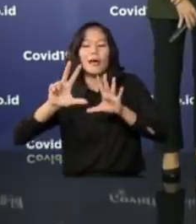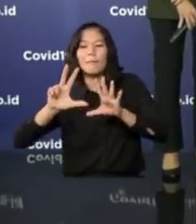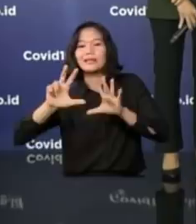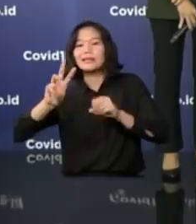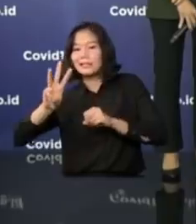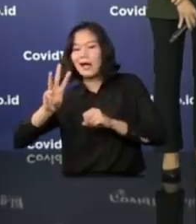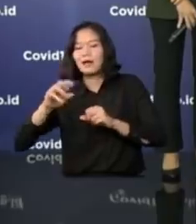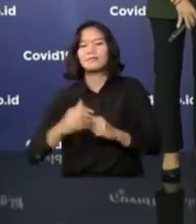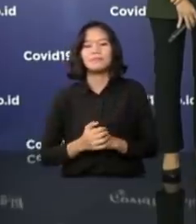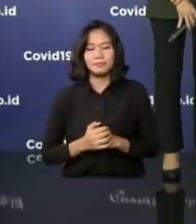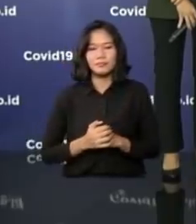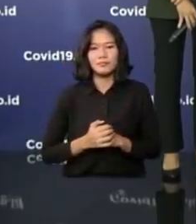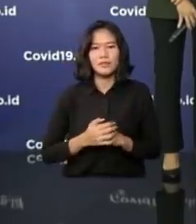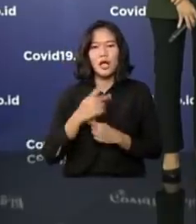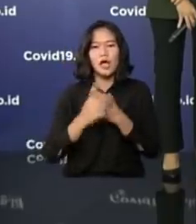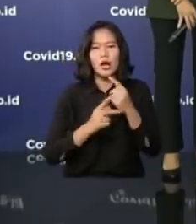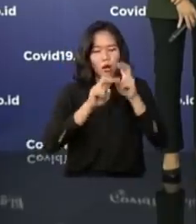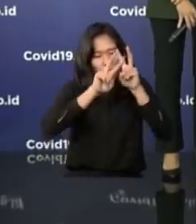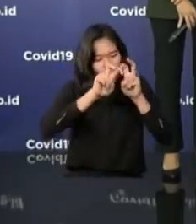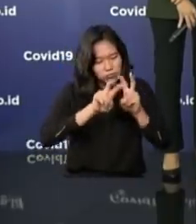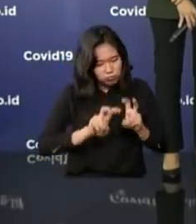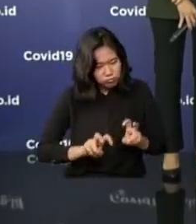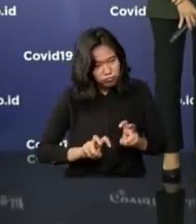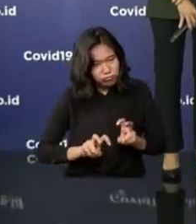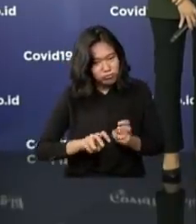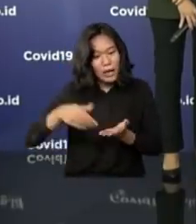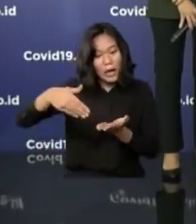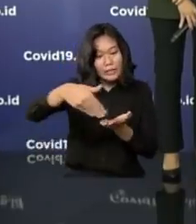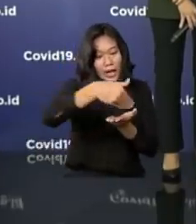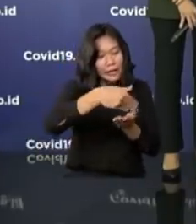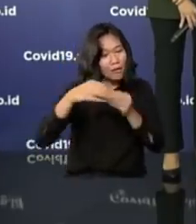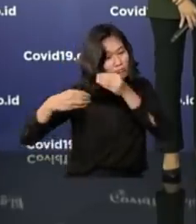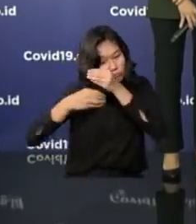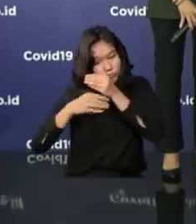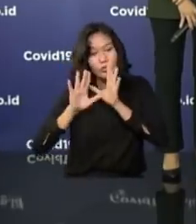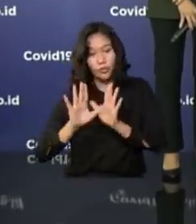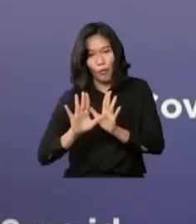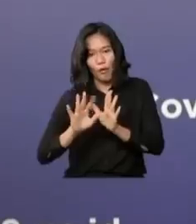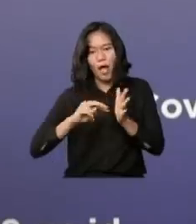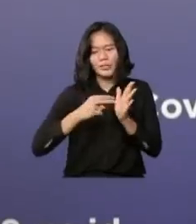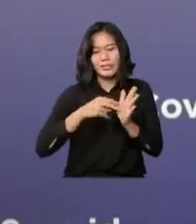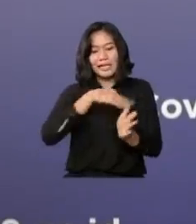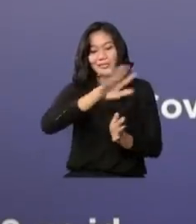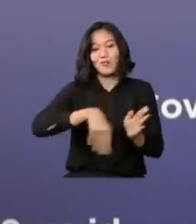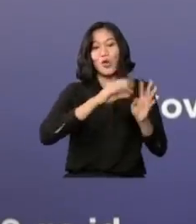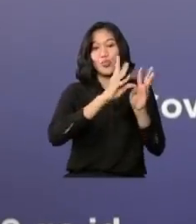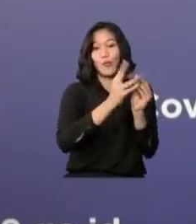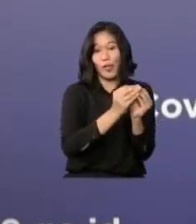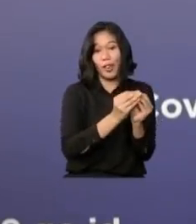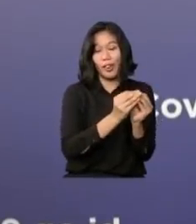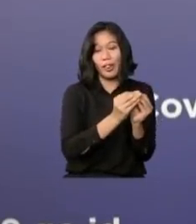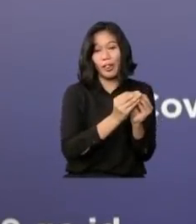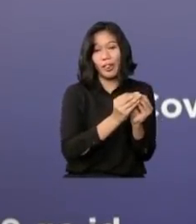782.383. Kalau kita mengkaji dari data spesimen saja, maka total akumulasi kita kalau dihitung